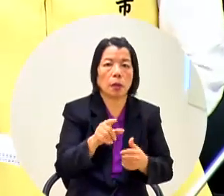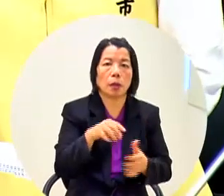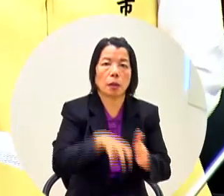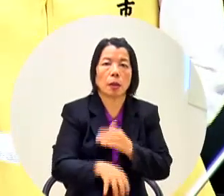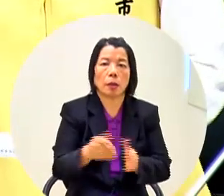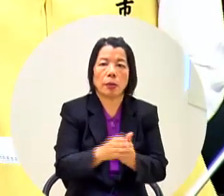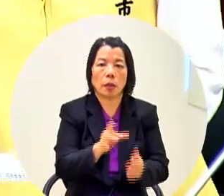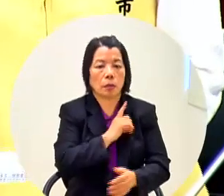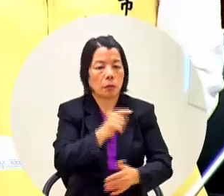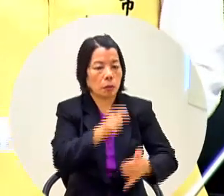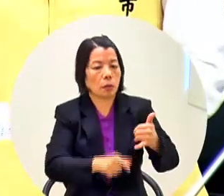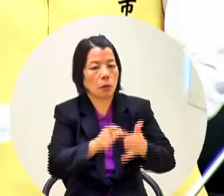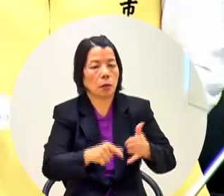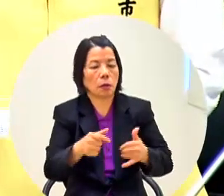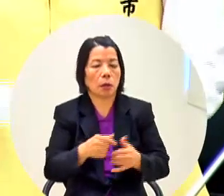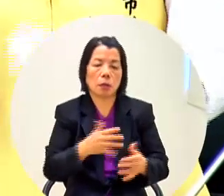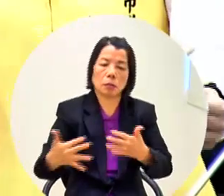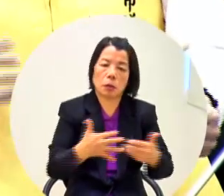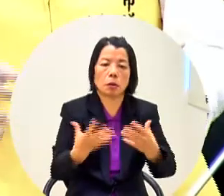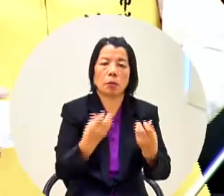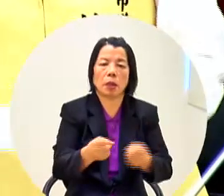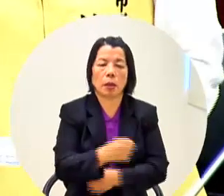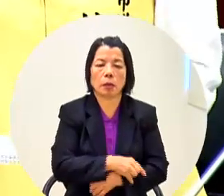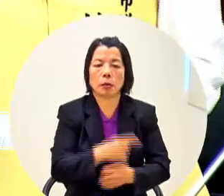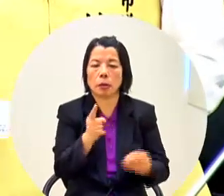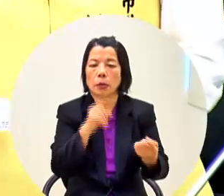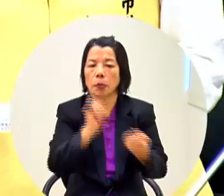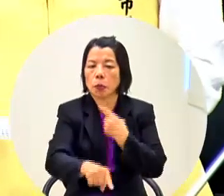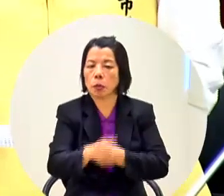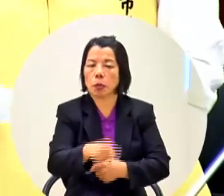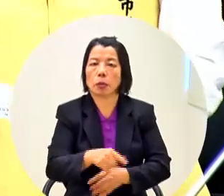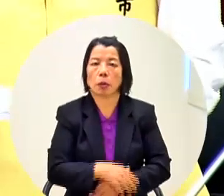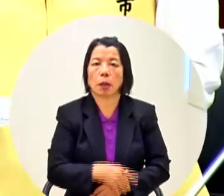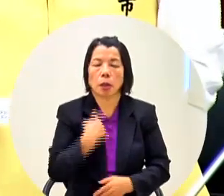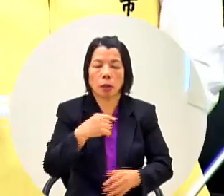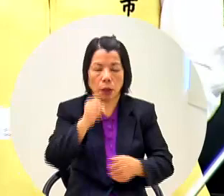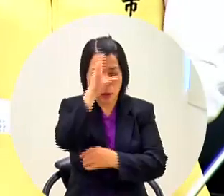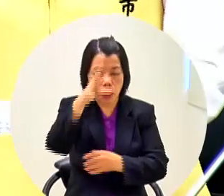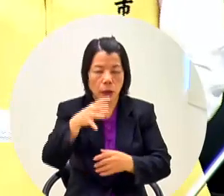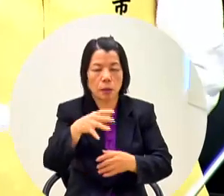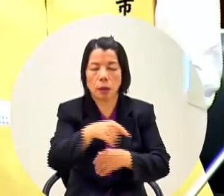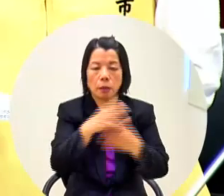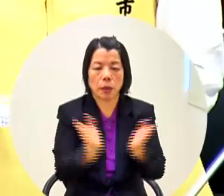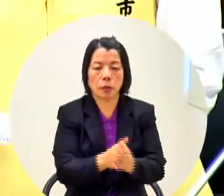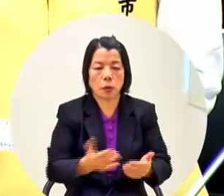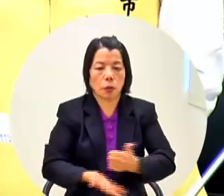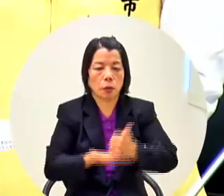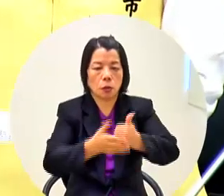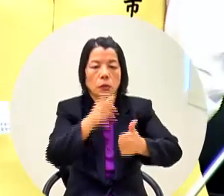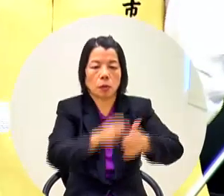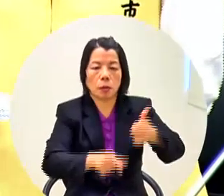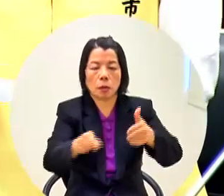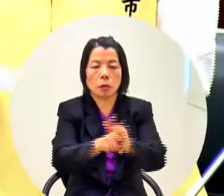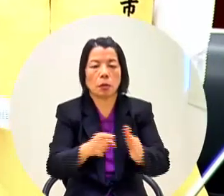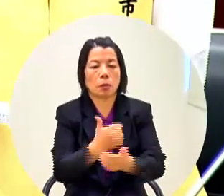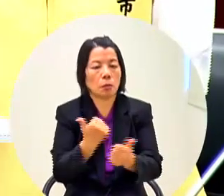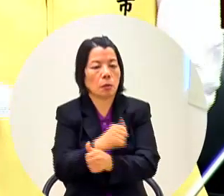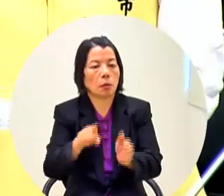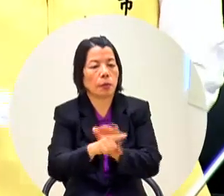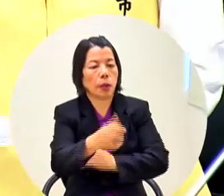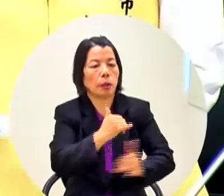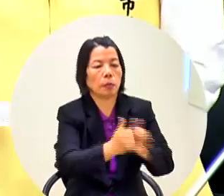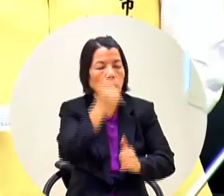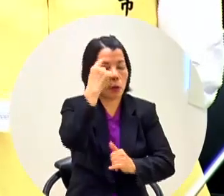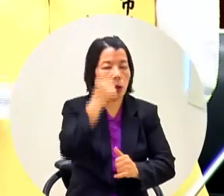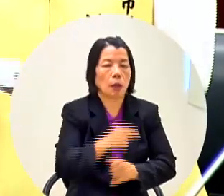质询是非常荒唐的事情，因为每个人不管你有没有党团，你都应该要尊重每个议员背后代表的民意，希望说未来每